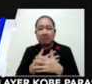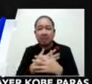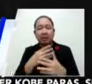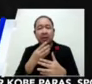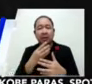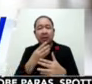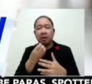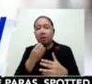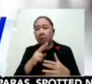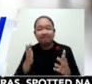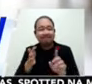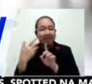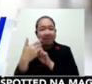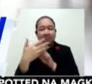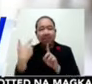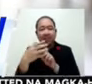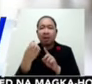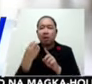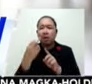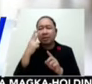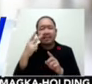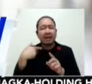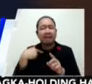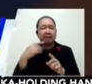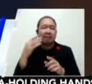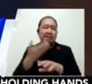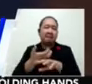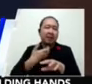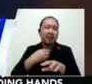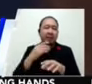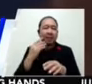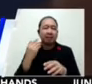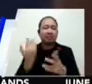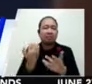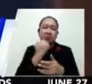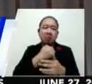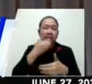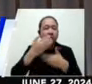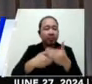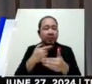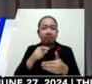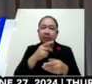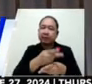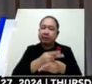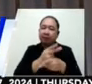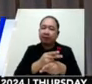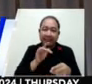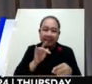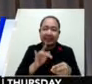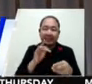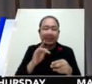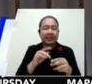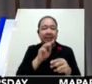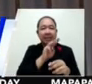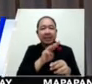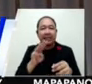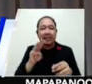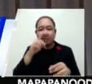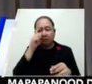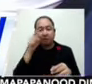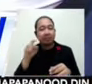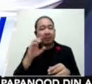naman ginawa? Mag-ingat sa pagsagot o pag-click ng mga nakalagay na link dito dahil ayon sa Cybercrime Investigation and